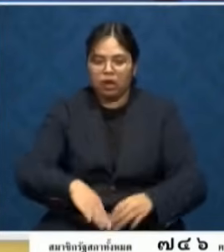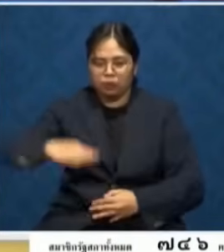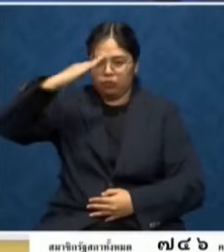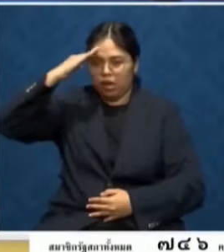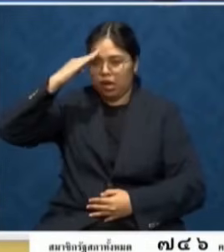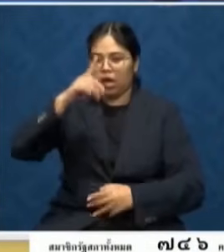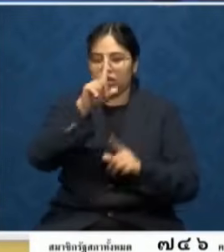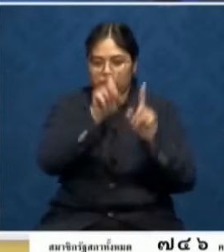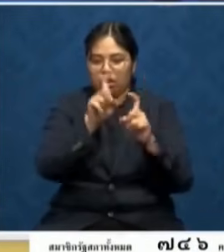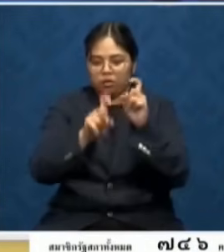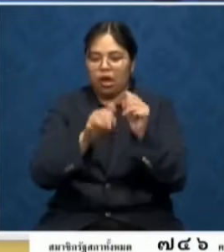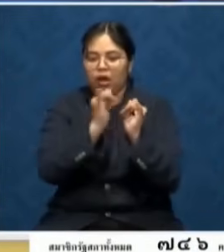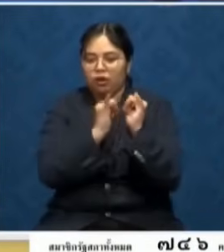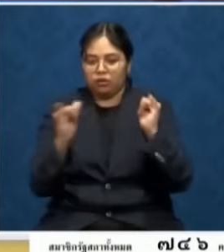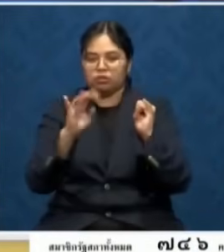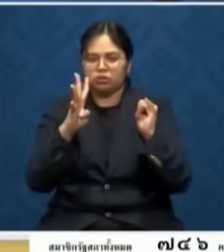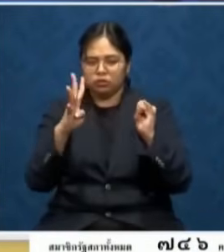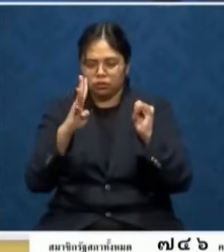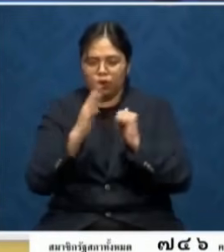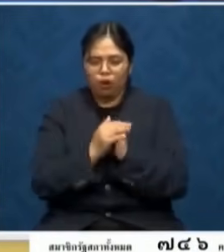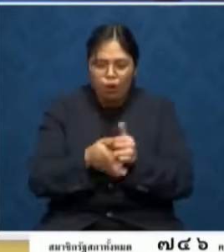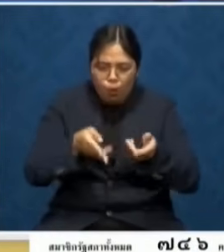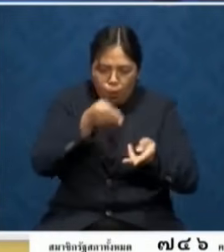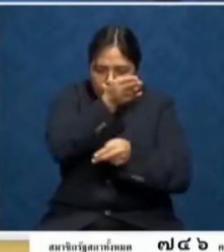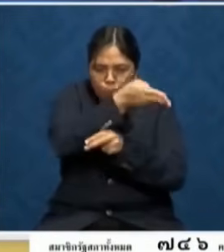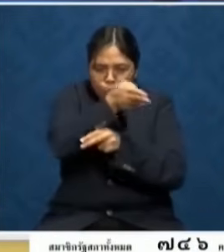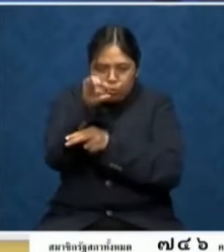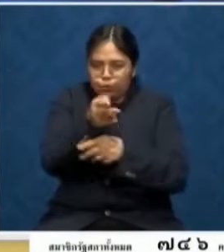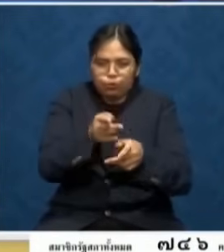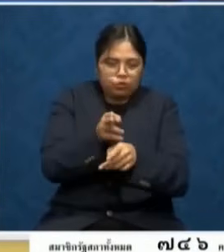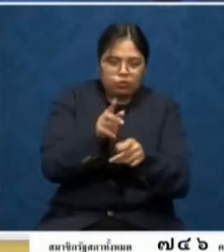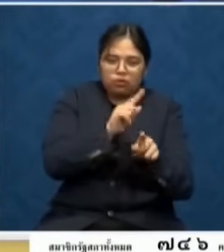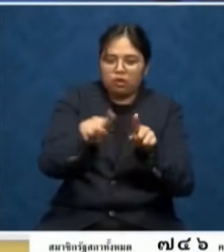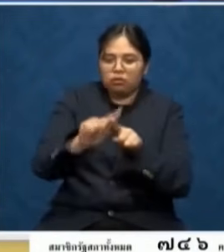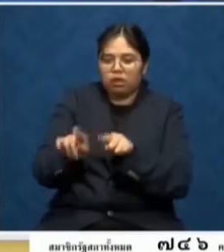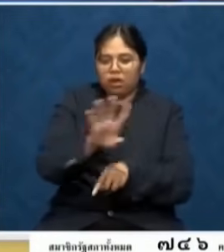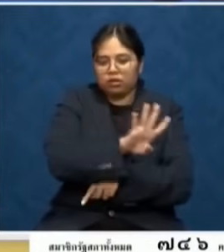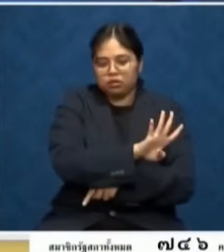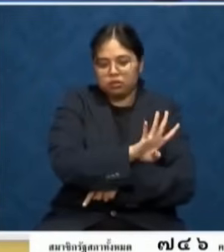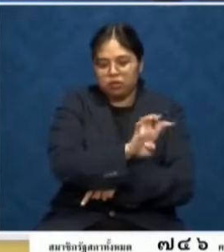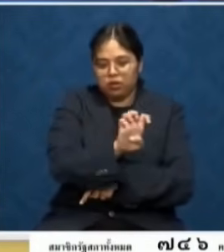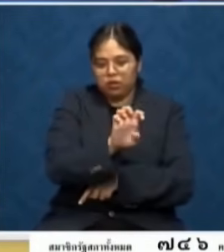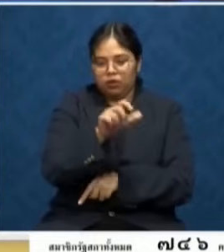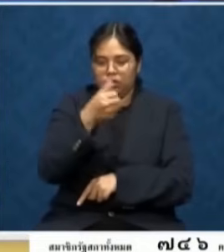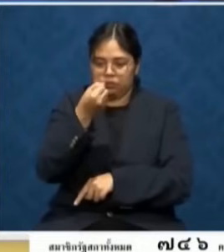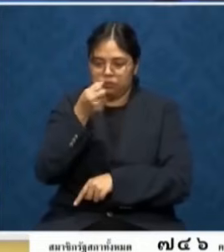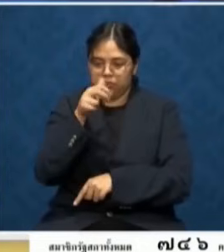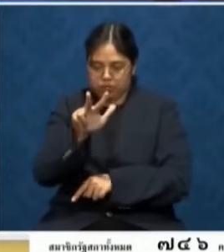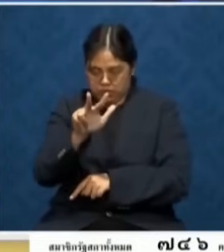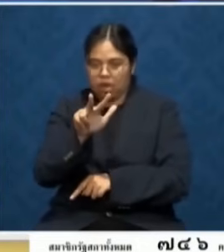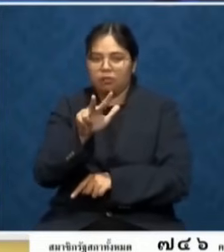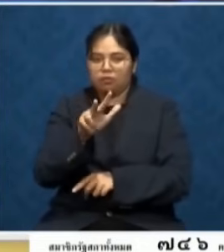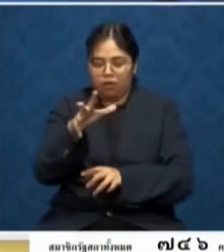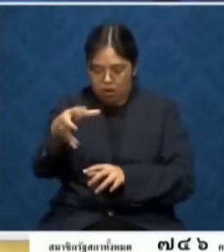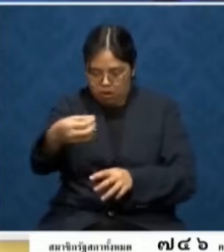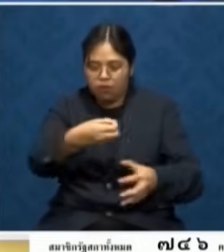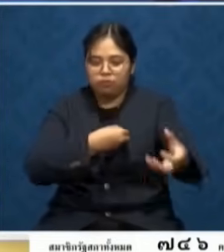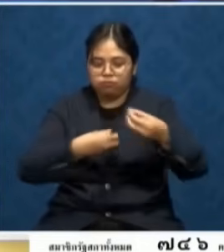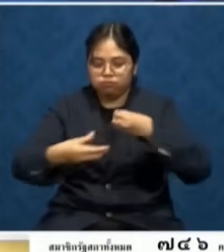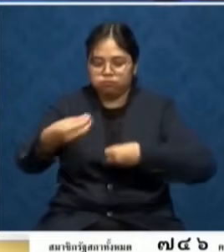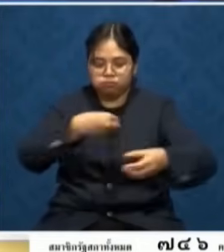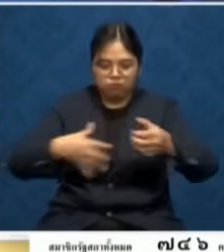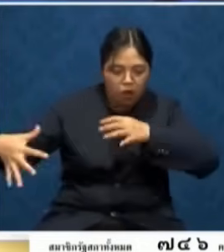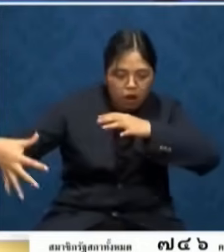4อาวุธสงครามหลากหลายชนิดรวมทั้งหมด413กระบอกอาวุธนั้น